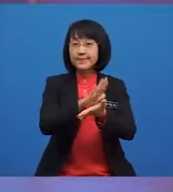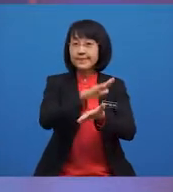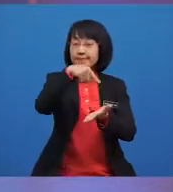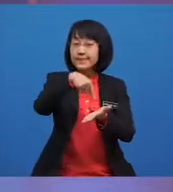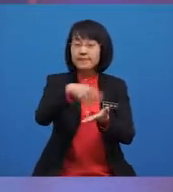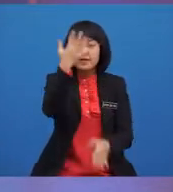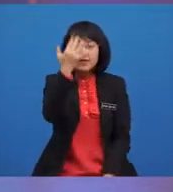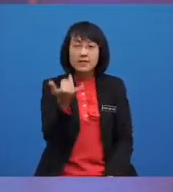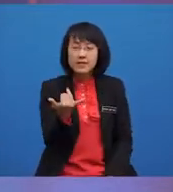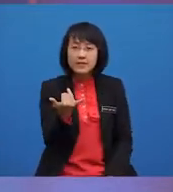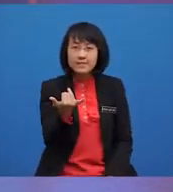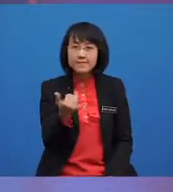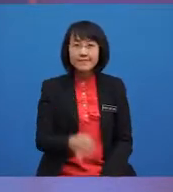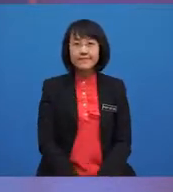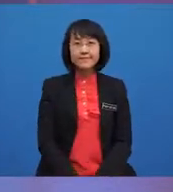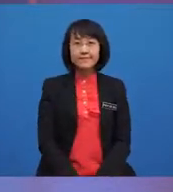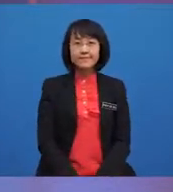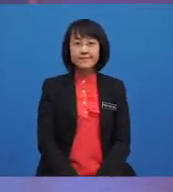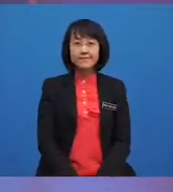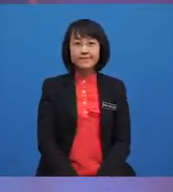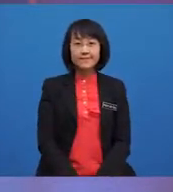ini. Kenapa ya?